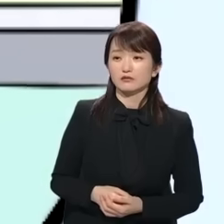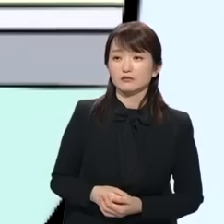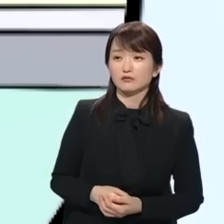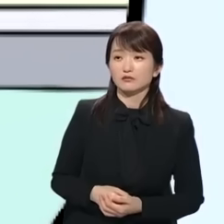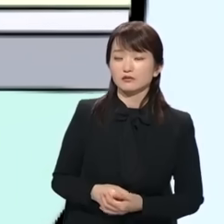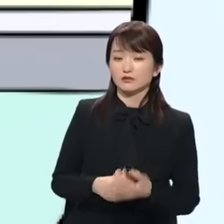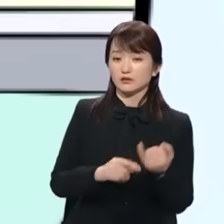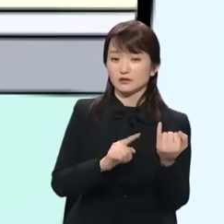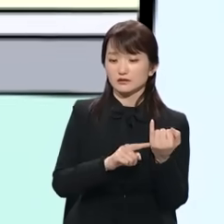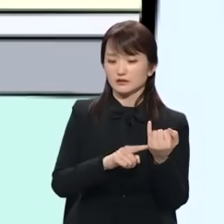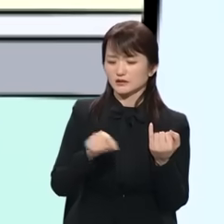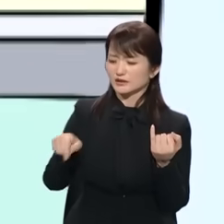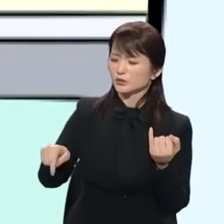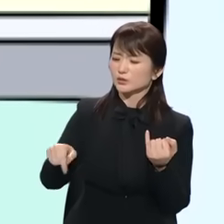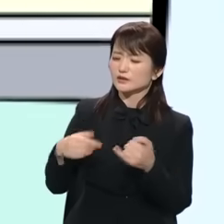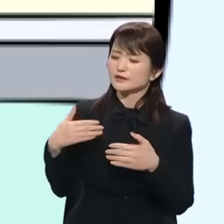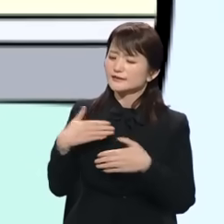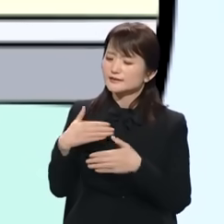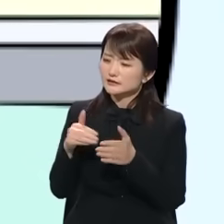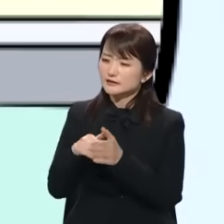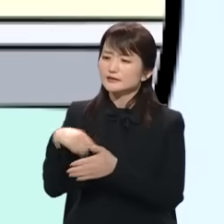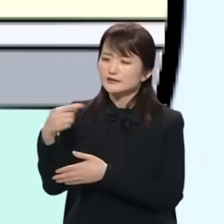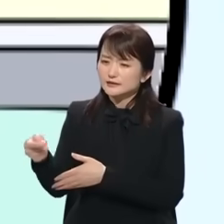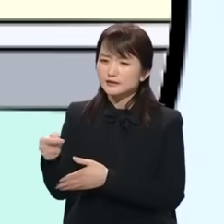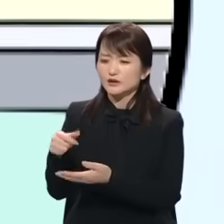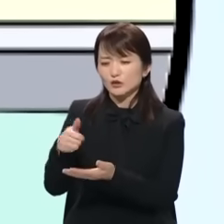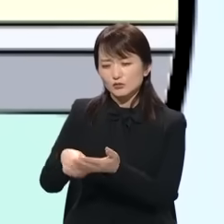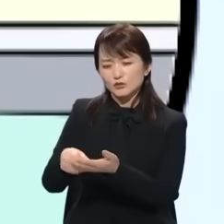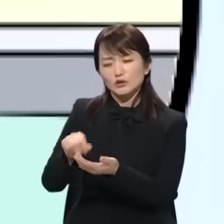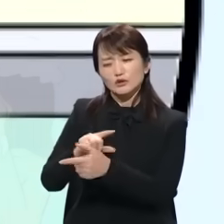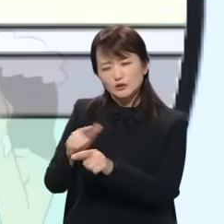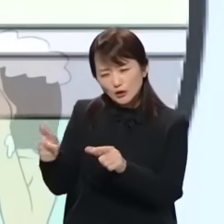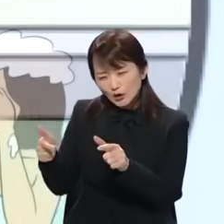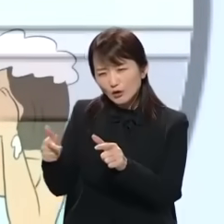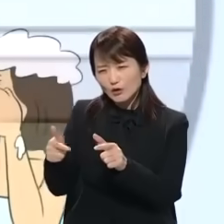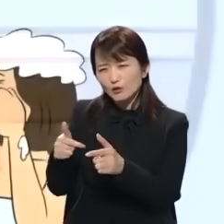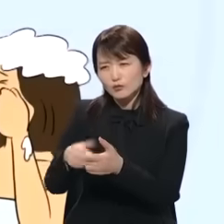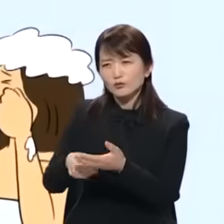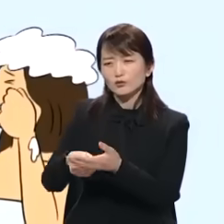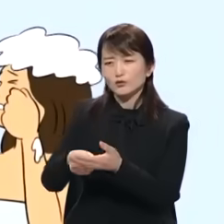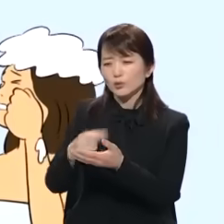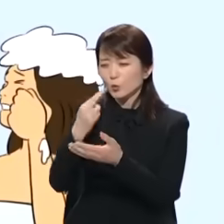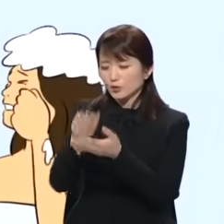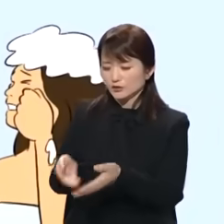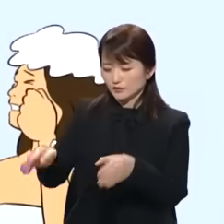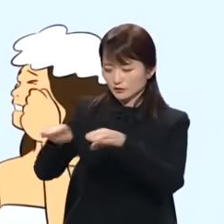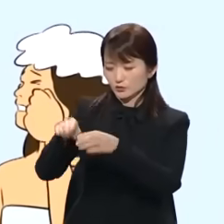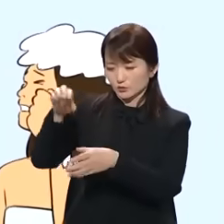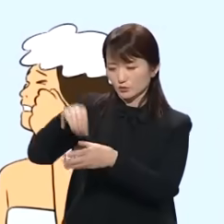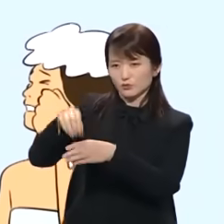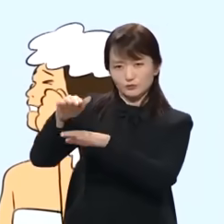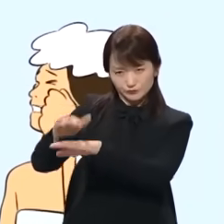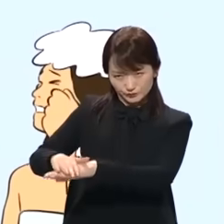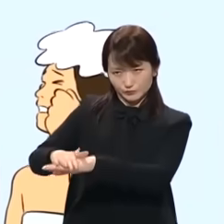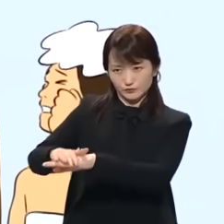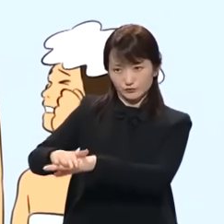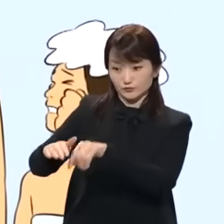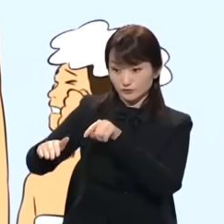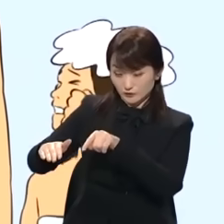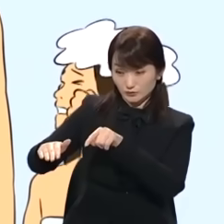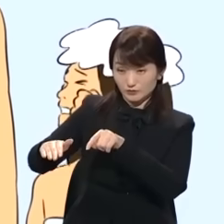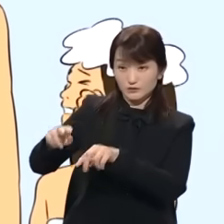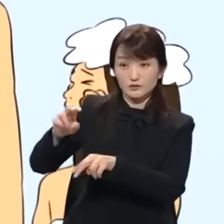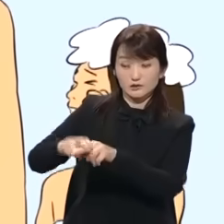그쪽 여성이 여기서 씻은 뒤에 뭐 샤워 타월이든지 일회용 세면도구 넣은 비닐백 이런 자기 물건을 놔서 그 자리를